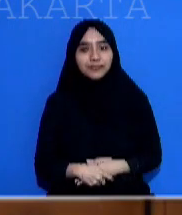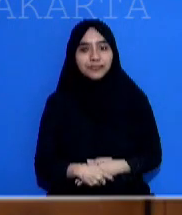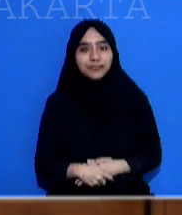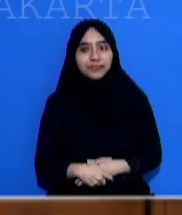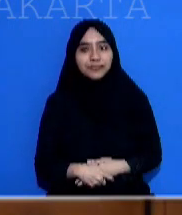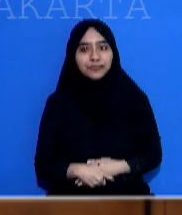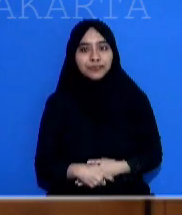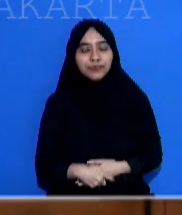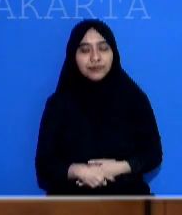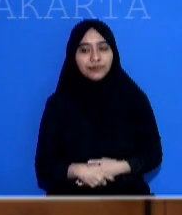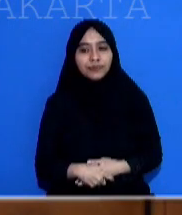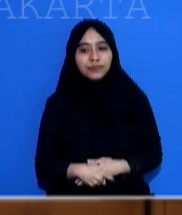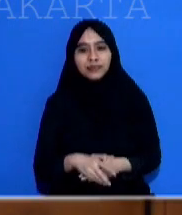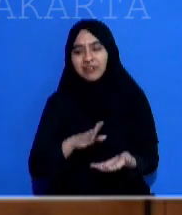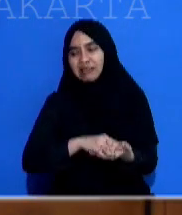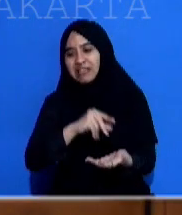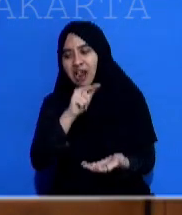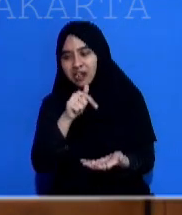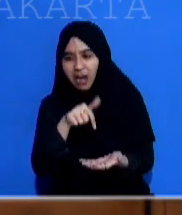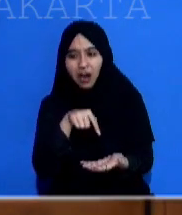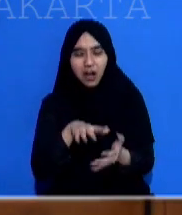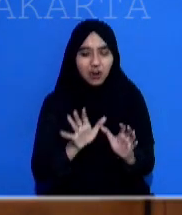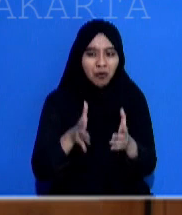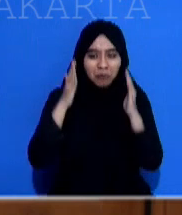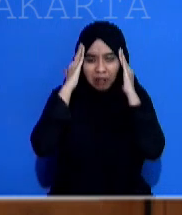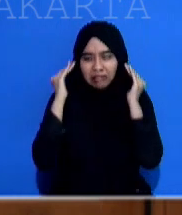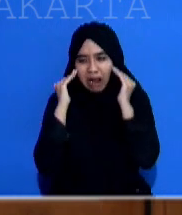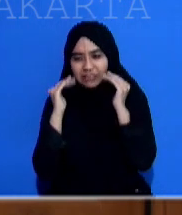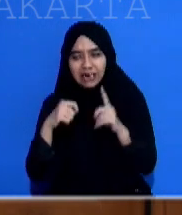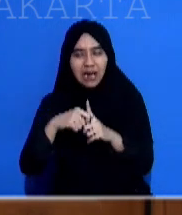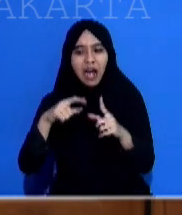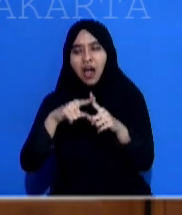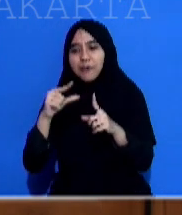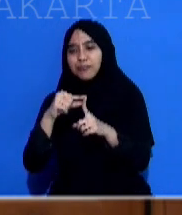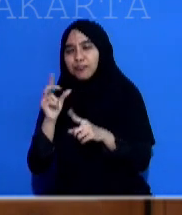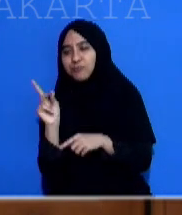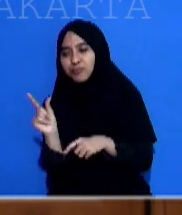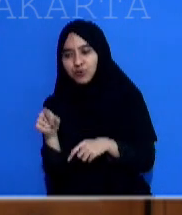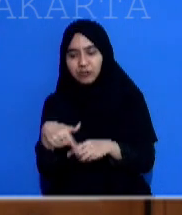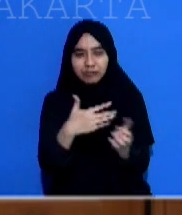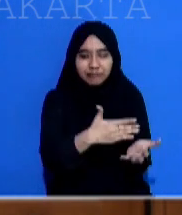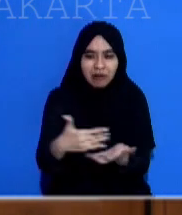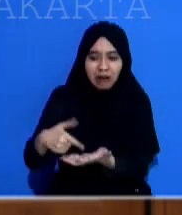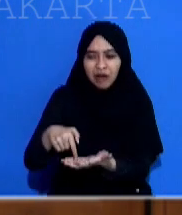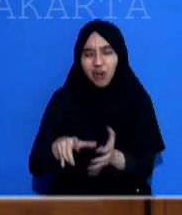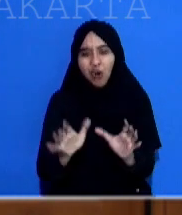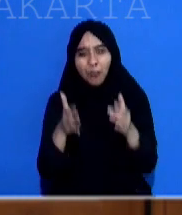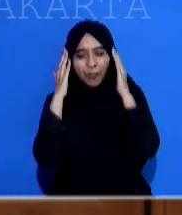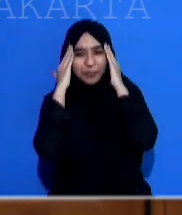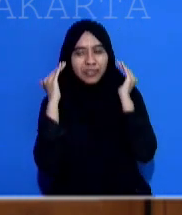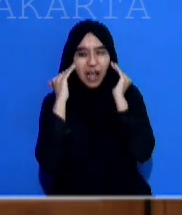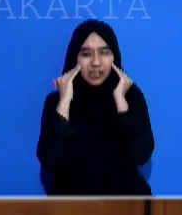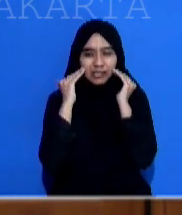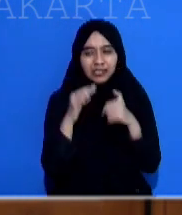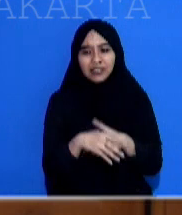Sinaosa kawontenan siti lahan olah tetanen pun mencitakan siti kapur. Ananging ing mongso panen samenika kadang tani ing lelatan Kapanewon